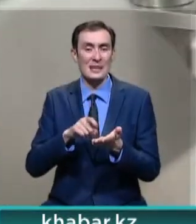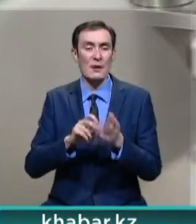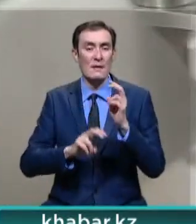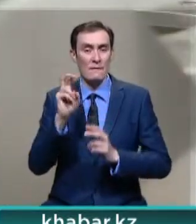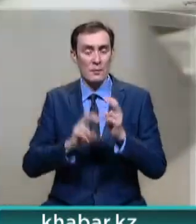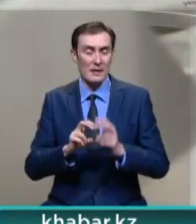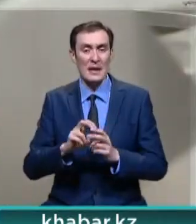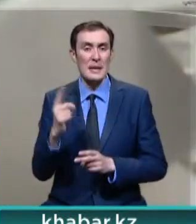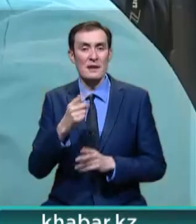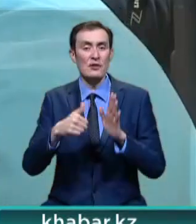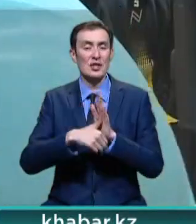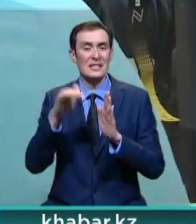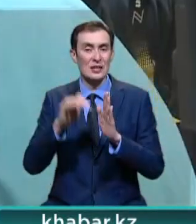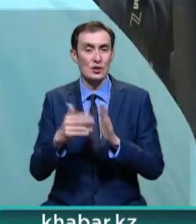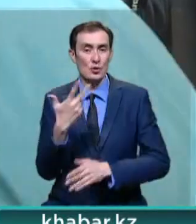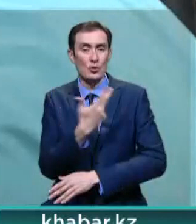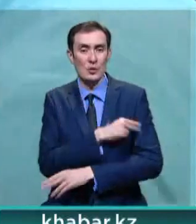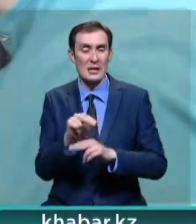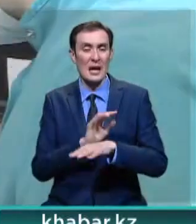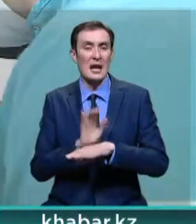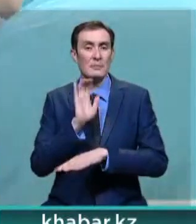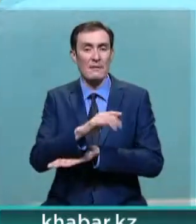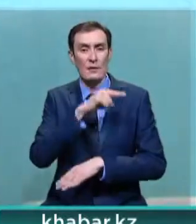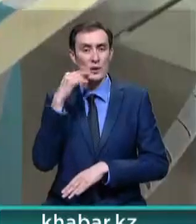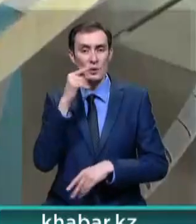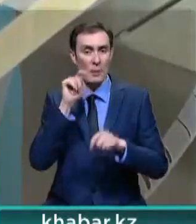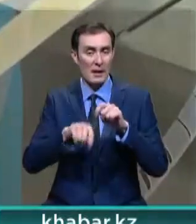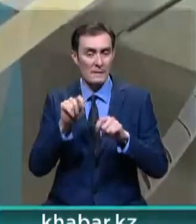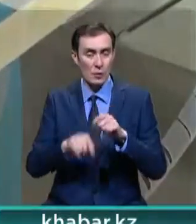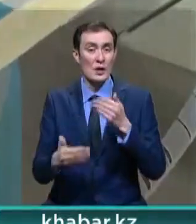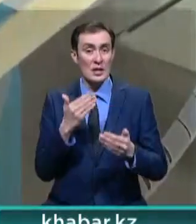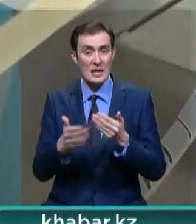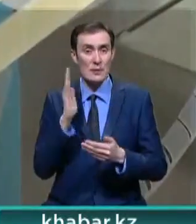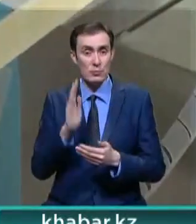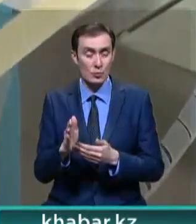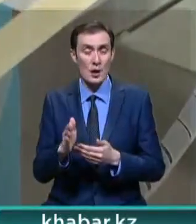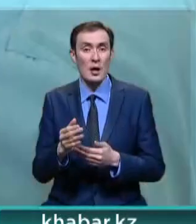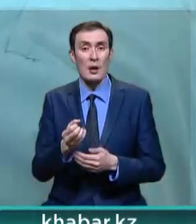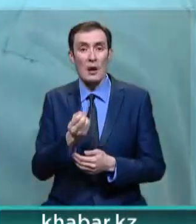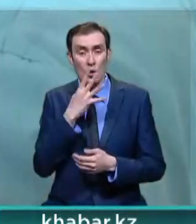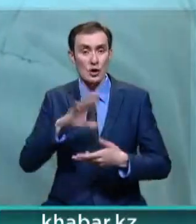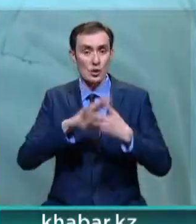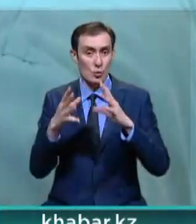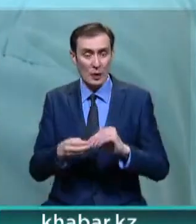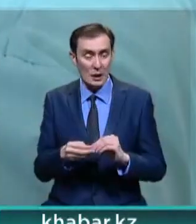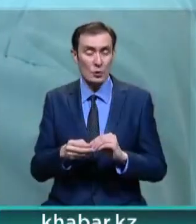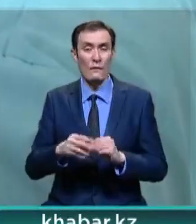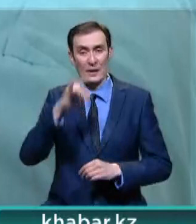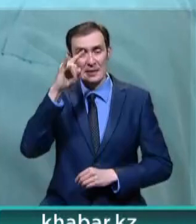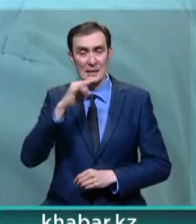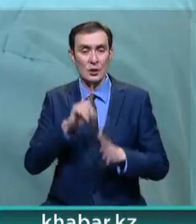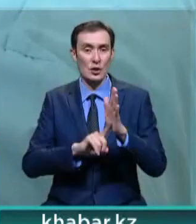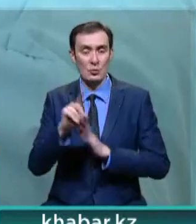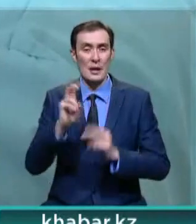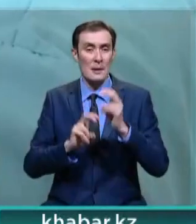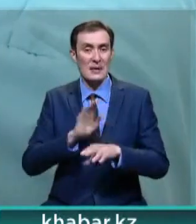фармкомплексе. Первые 6 тысяч доз вакцины отправили в Россию на проверку. И если будут выработаны положительные результаты, то в Казахстане